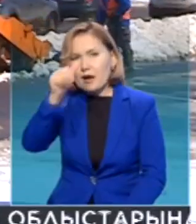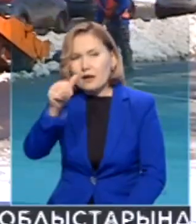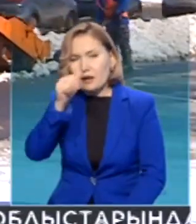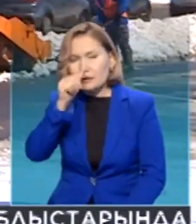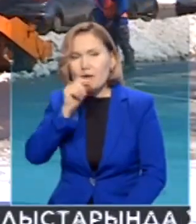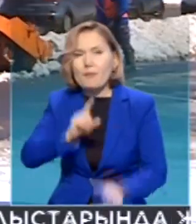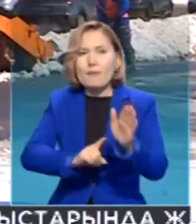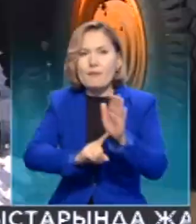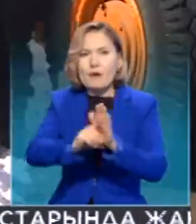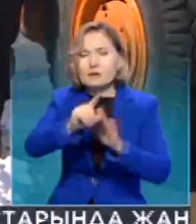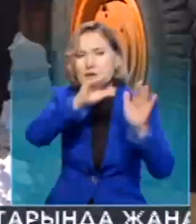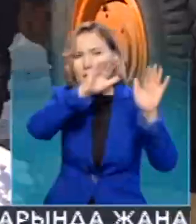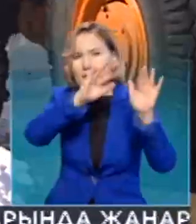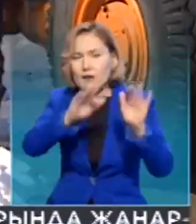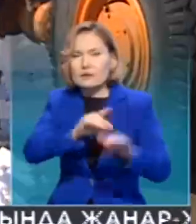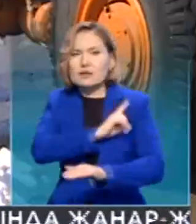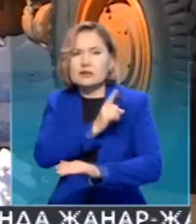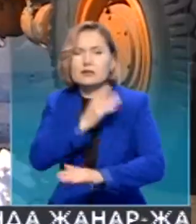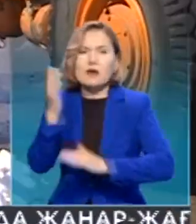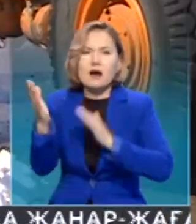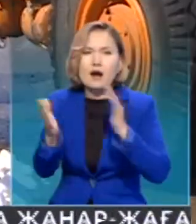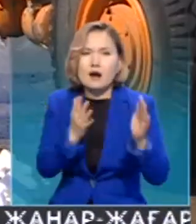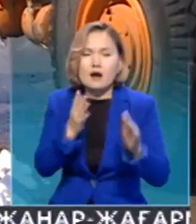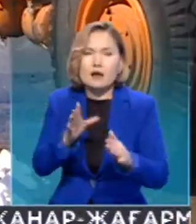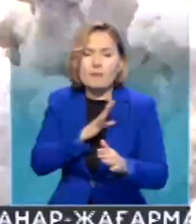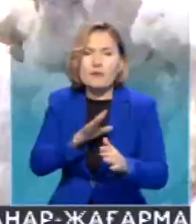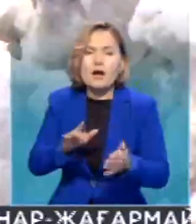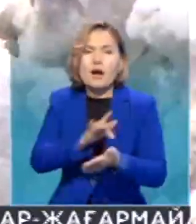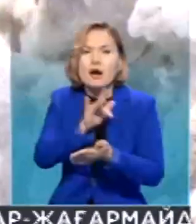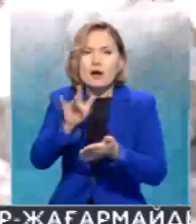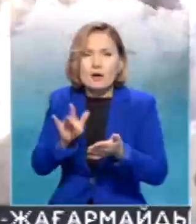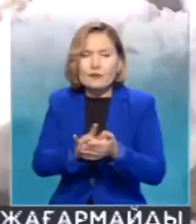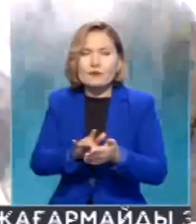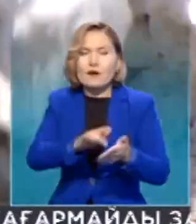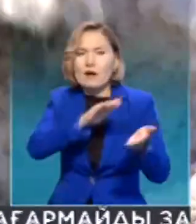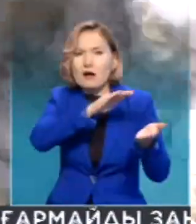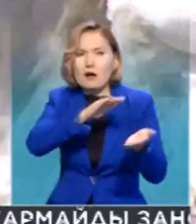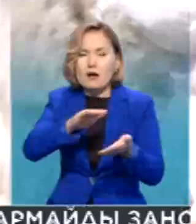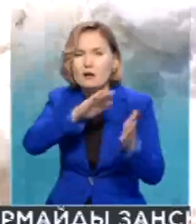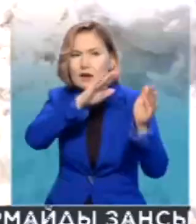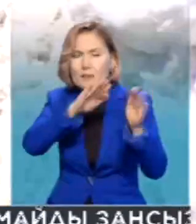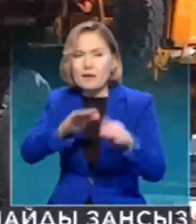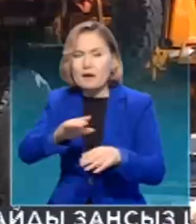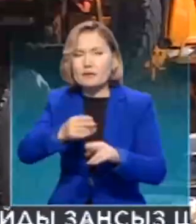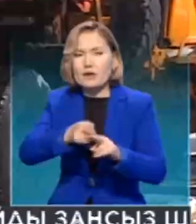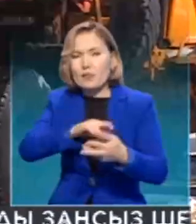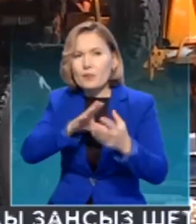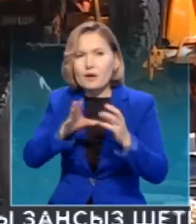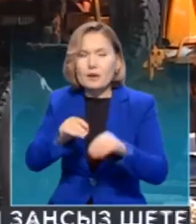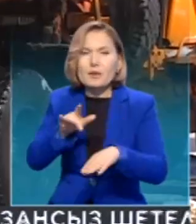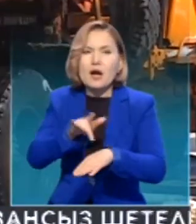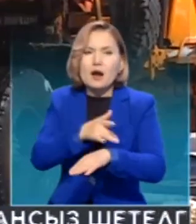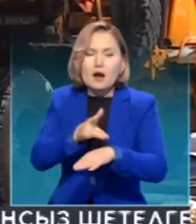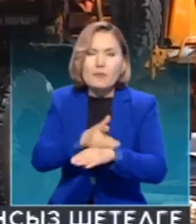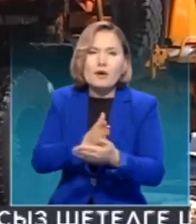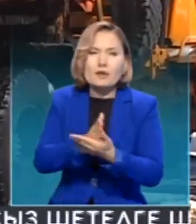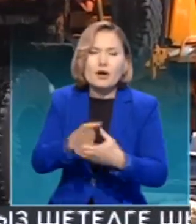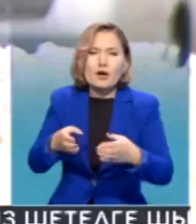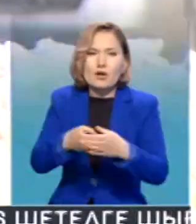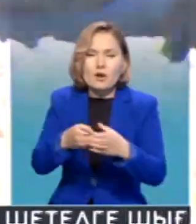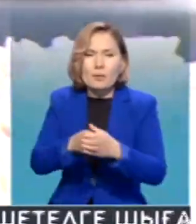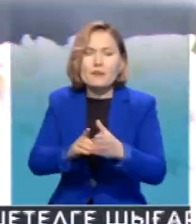қалыңғар бүгін ел жұртты әбігерге салды. Ел ортада соңғы үш күнде бір айлық мөлшерден көп қар түсті. Коммуналдық қызметкерлер ең